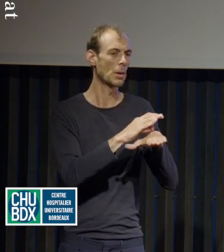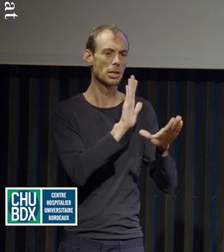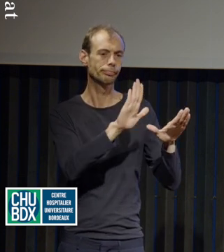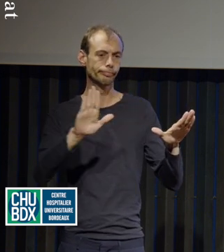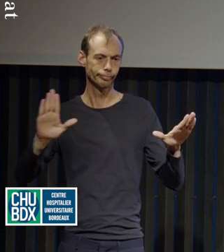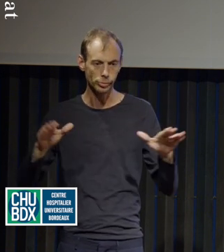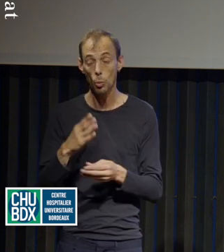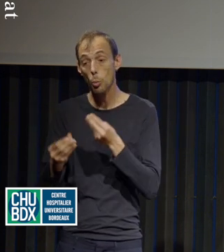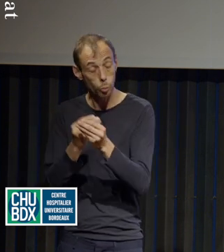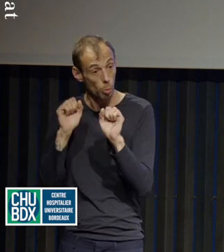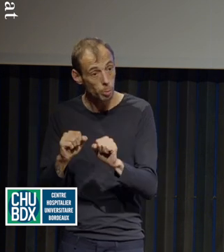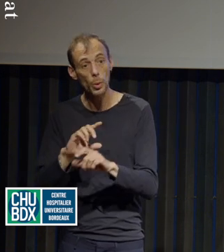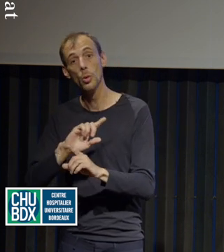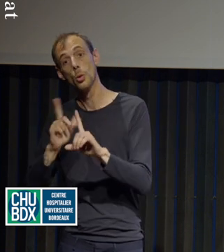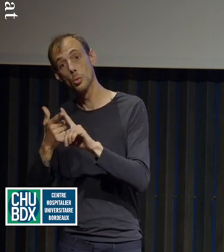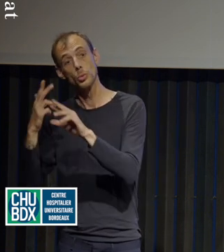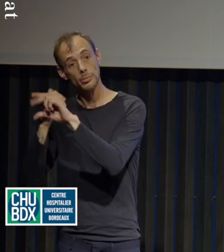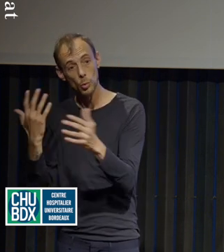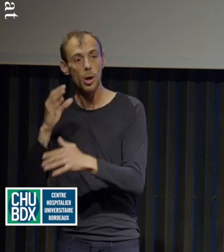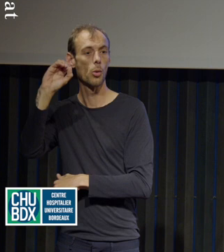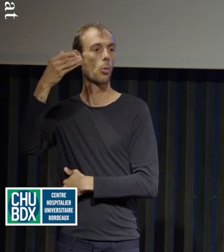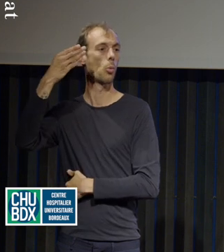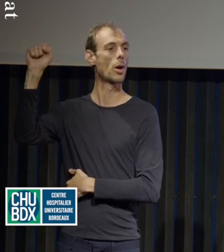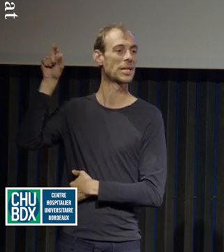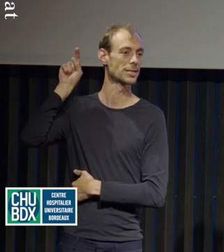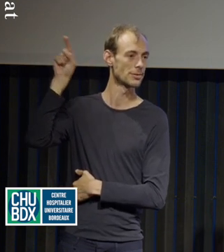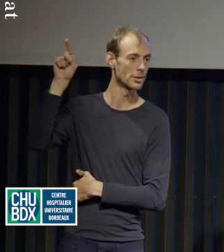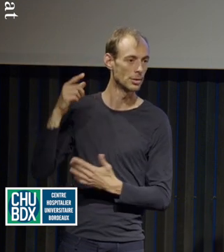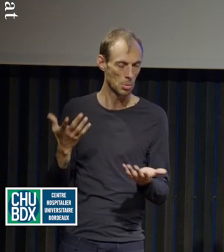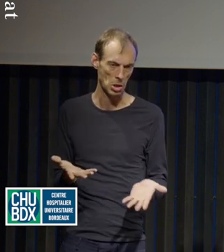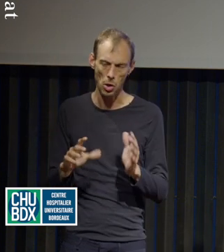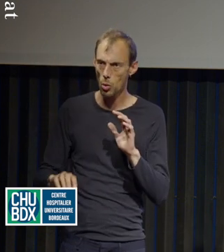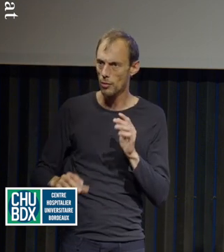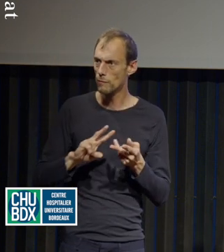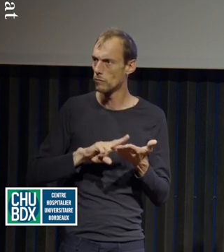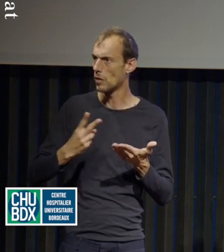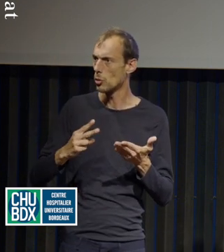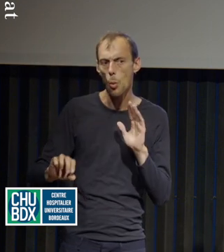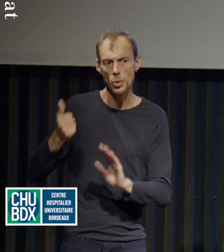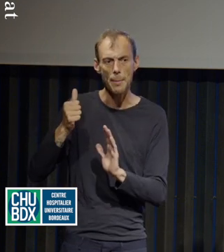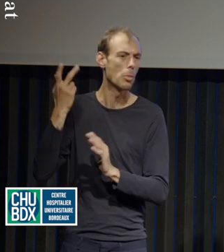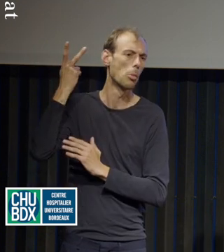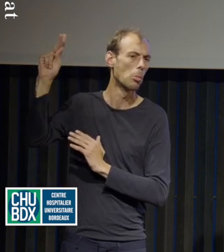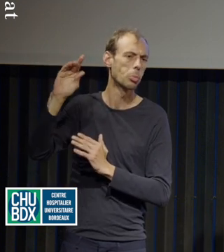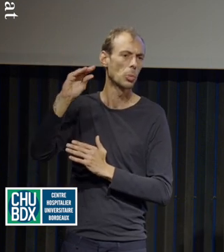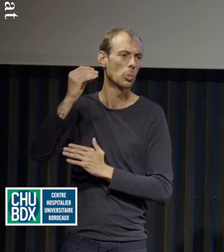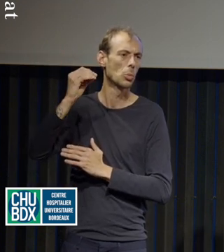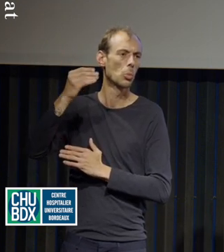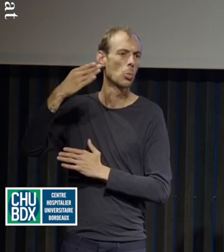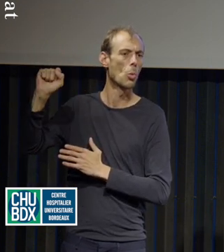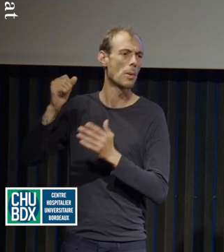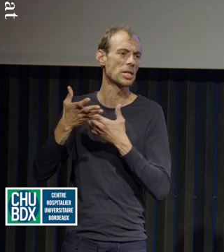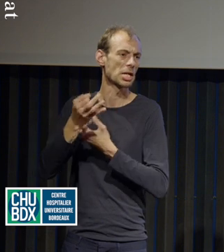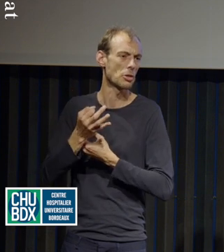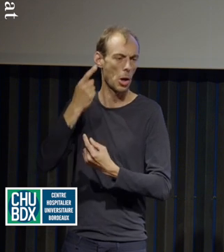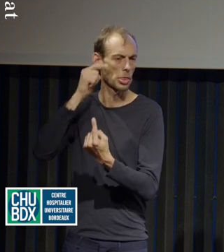de l'OMS, par exemple donc la CIM, qui en est aujourd'hui à sa 11e version. Alors, l'utilisation de ces manuels